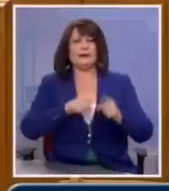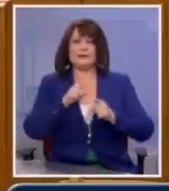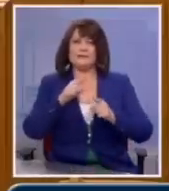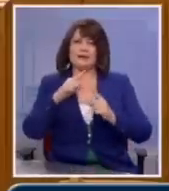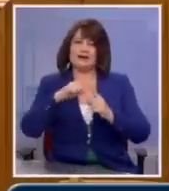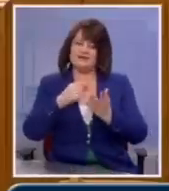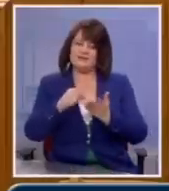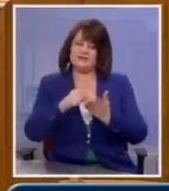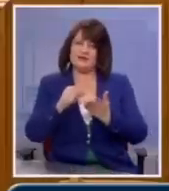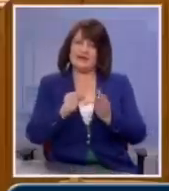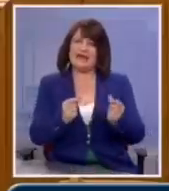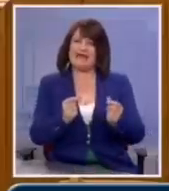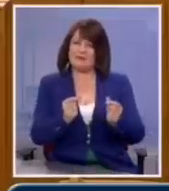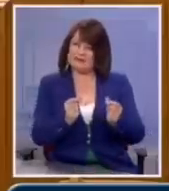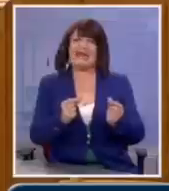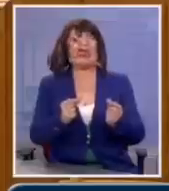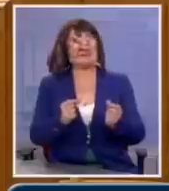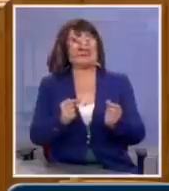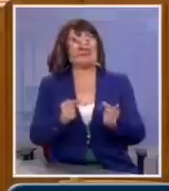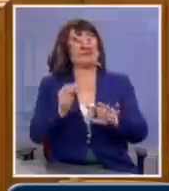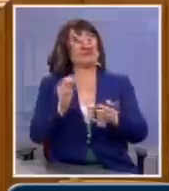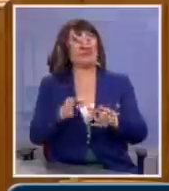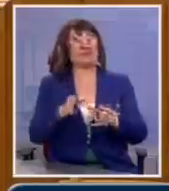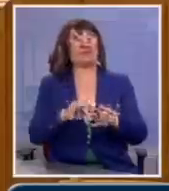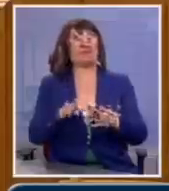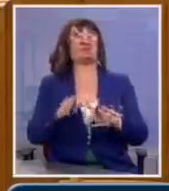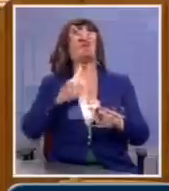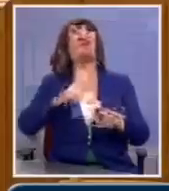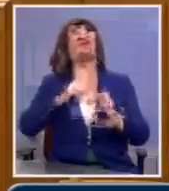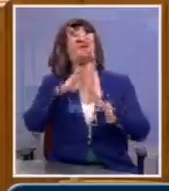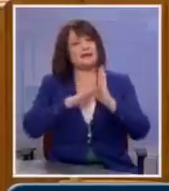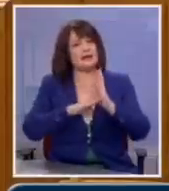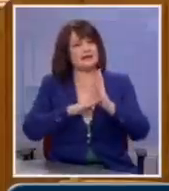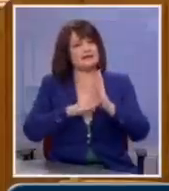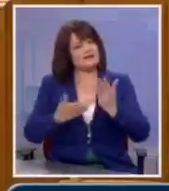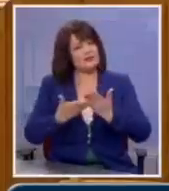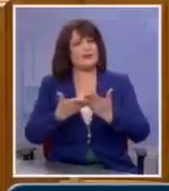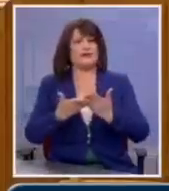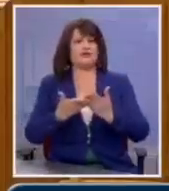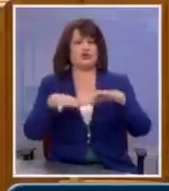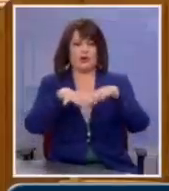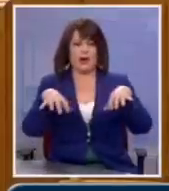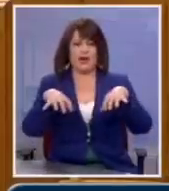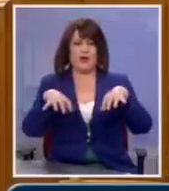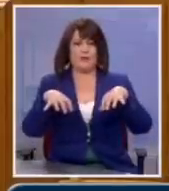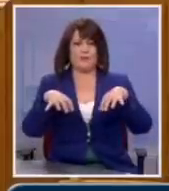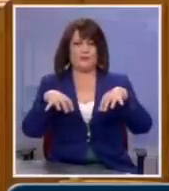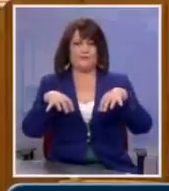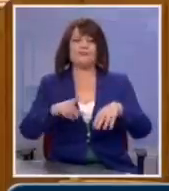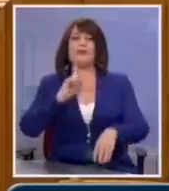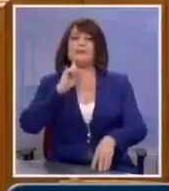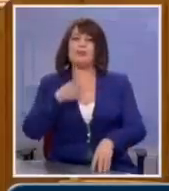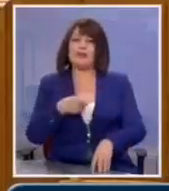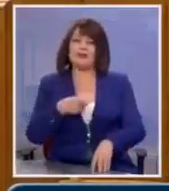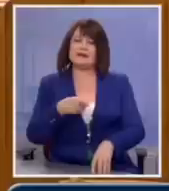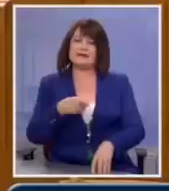νομοτεχνική ρύθμιση να ψηφιστούν αυτές οι διατάξεις, διαχωρίζοντάς τες από τη διάταξη